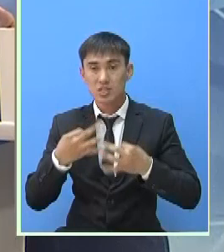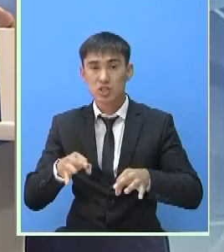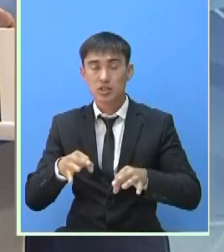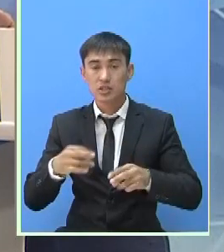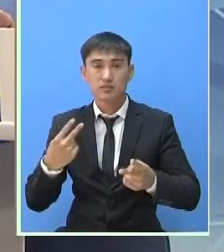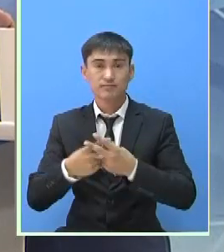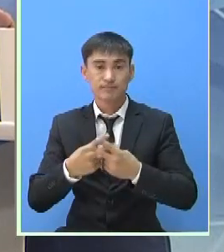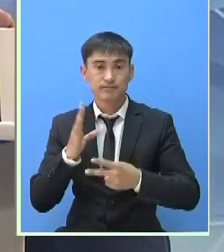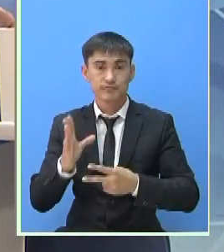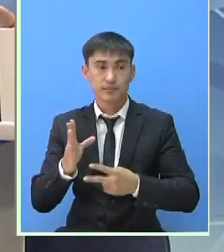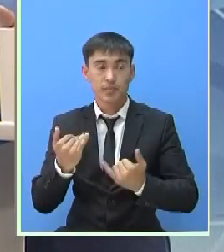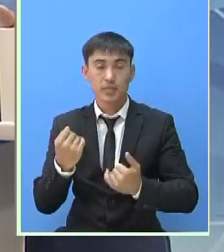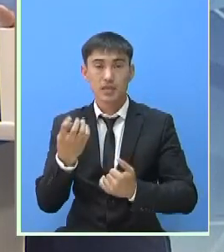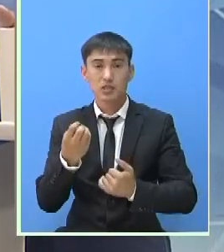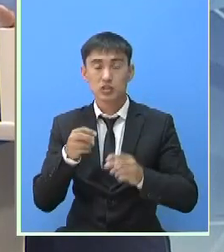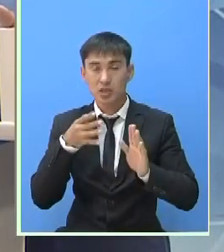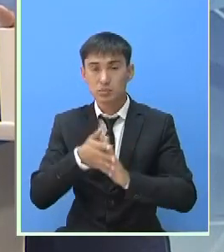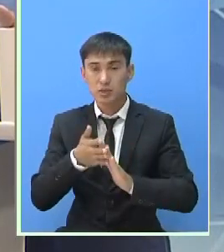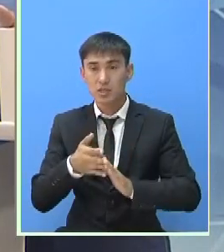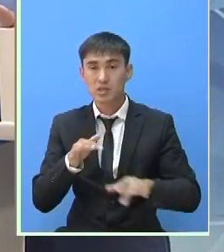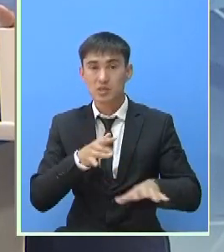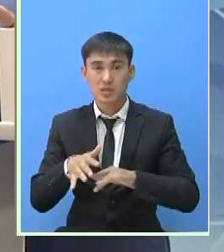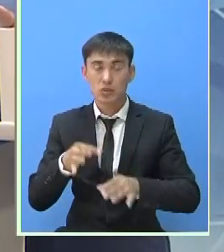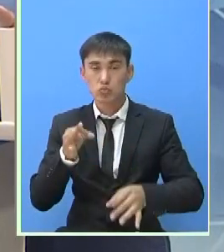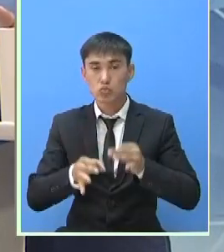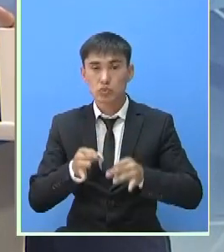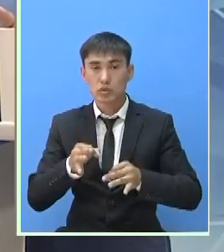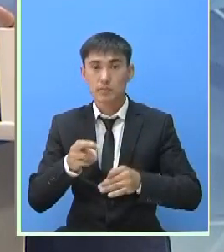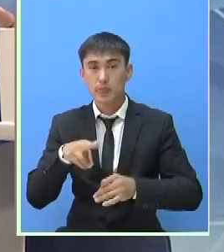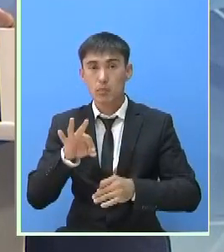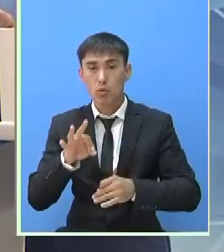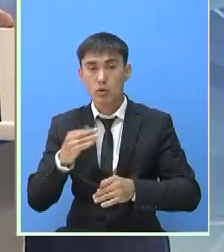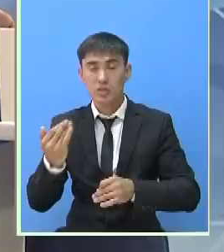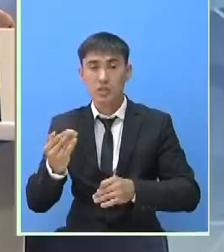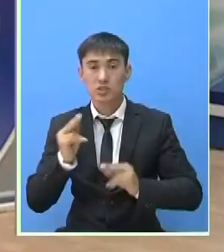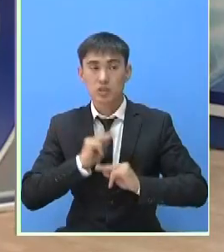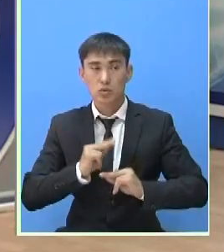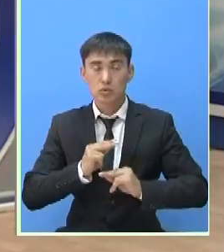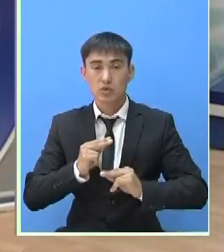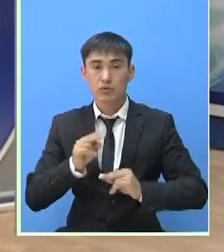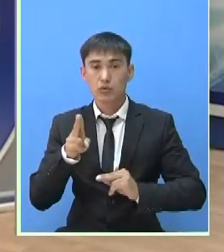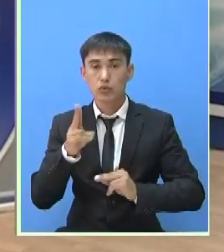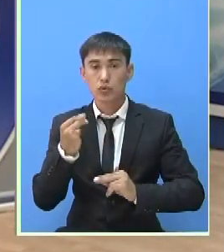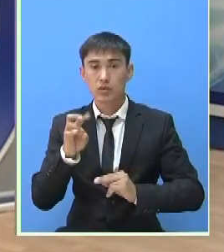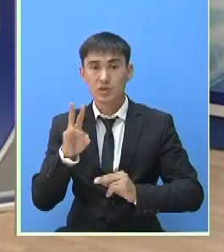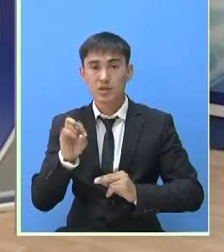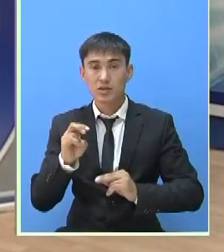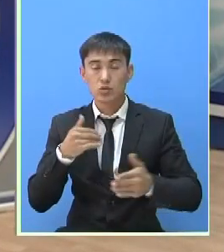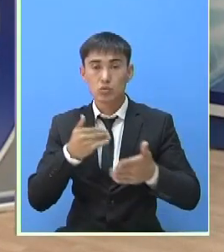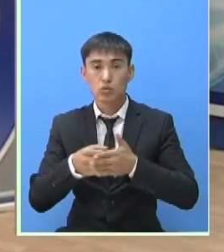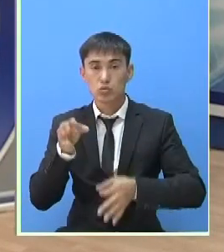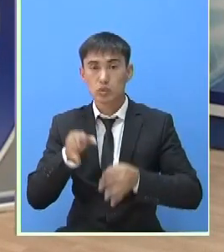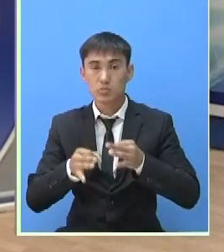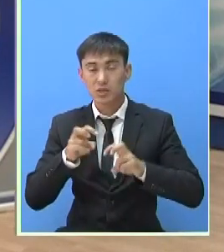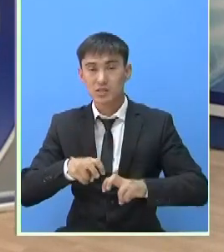И также находятся в рассмотрении у нас дела в суде, также в отношении сотрудников QNET. И также проводится досудебное